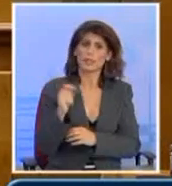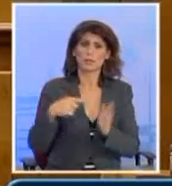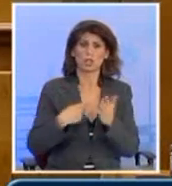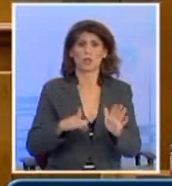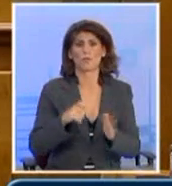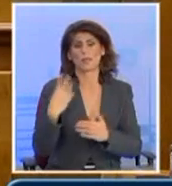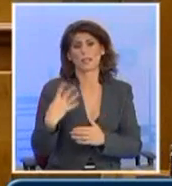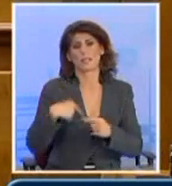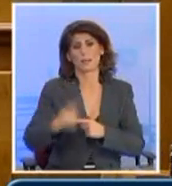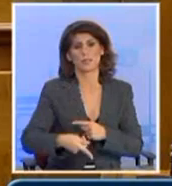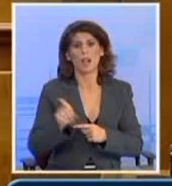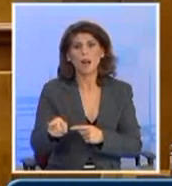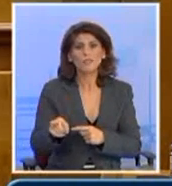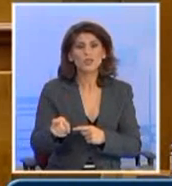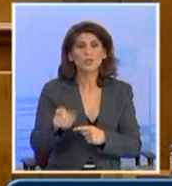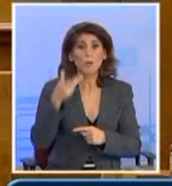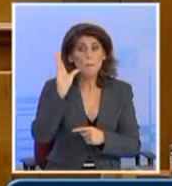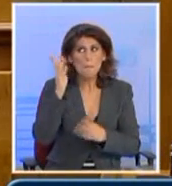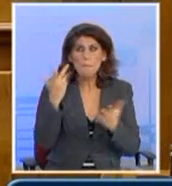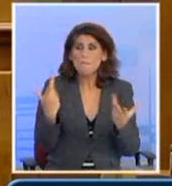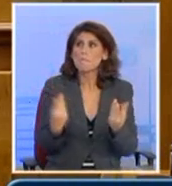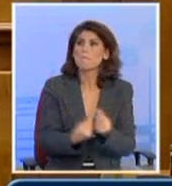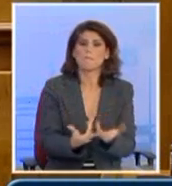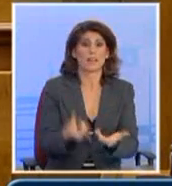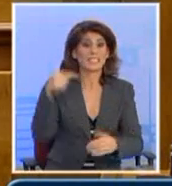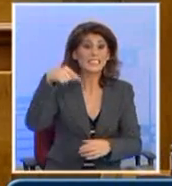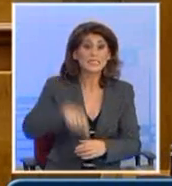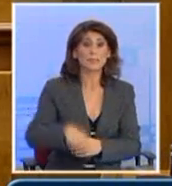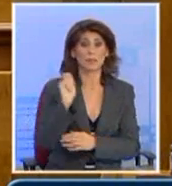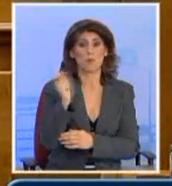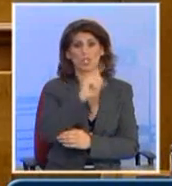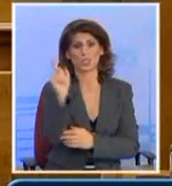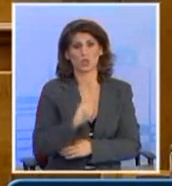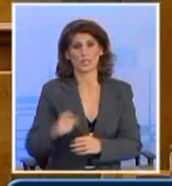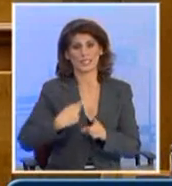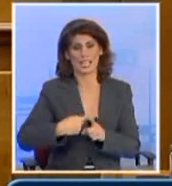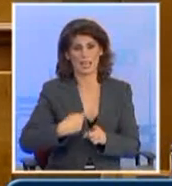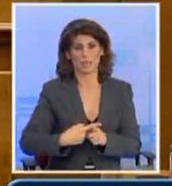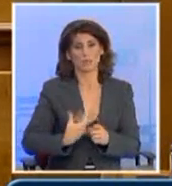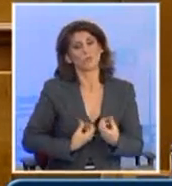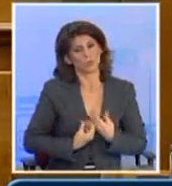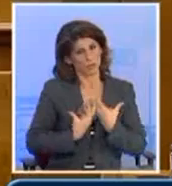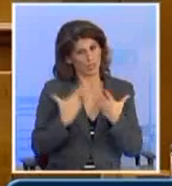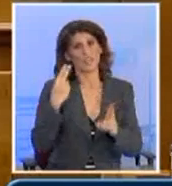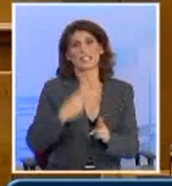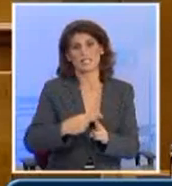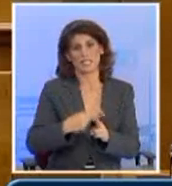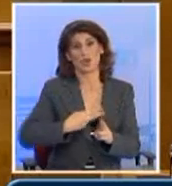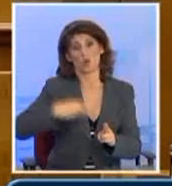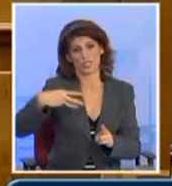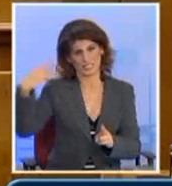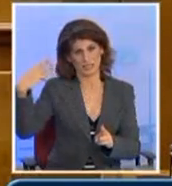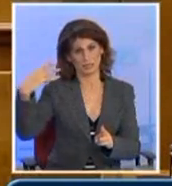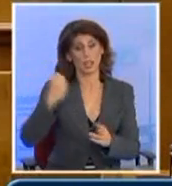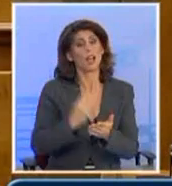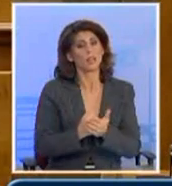Αυτός είναι ο παραλογισμός της σημερινής πολιτικής ζωής της χώρας, που τον εκφράζει κυρίως ο ΣΥΡΙΖΑ